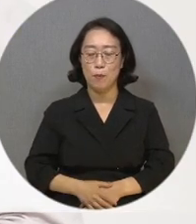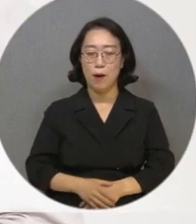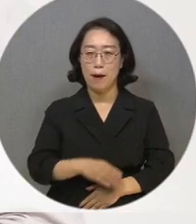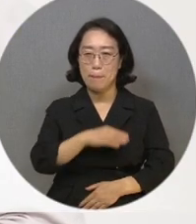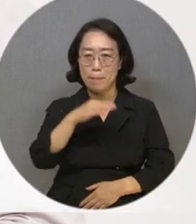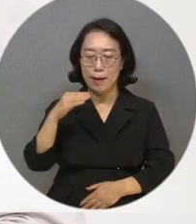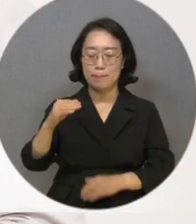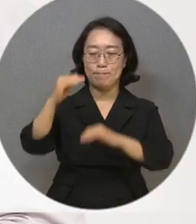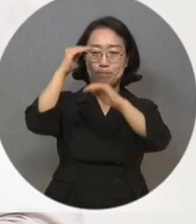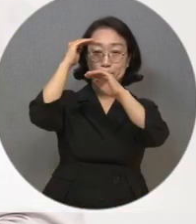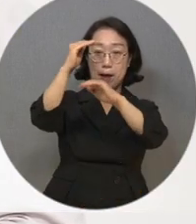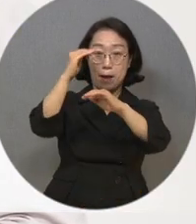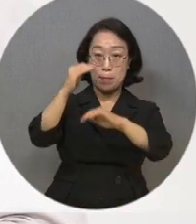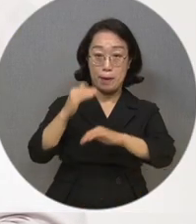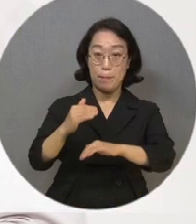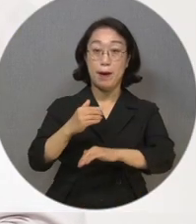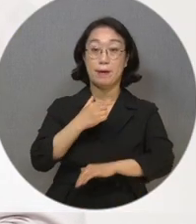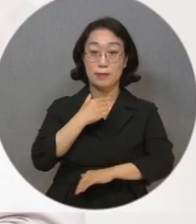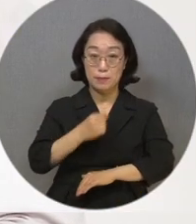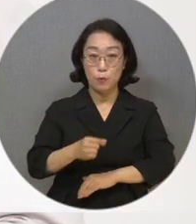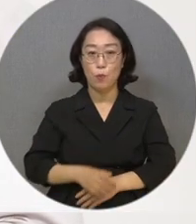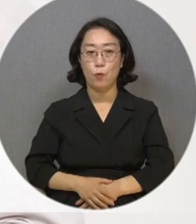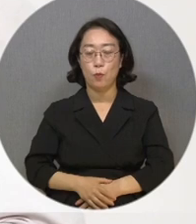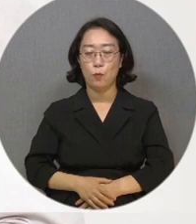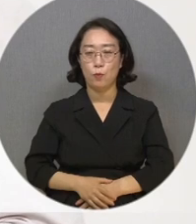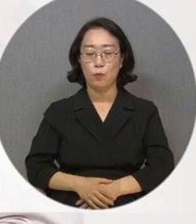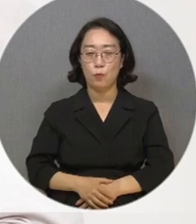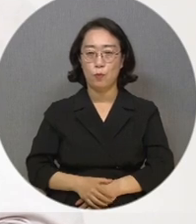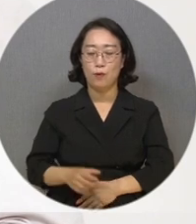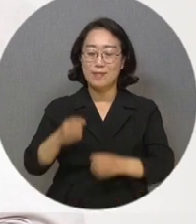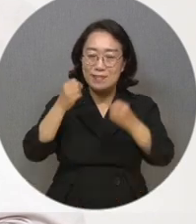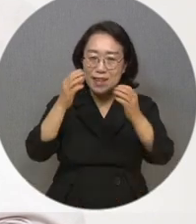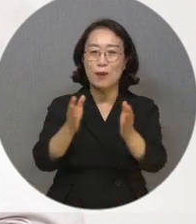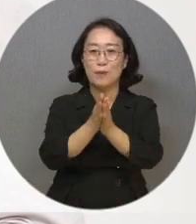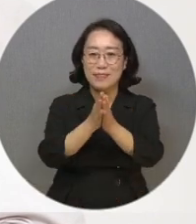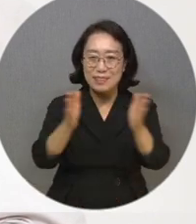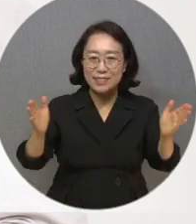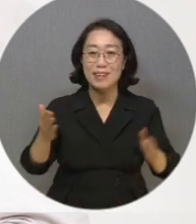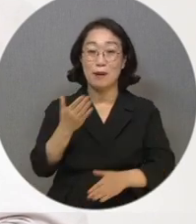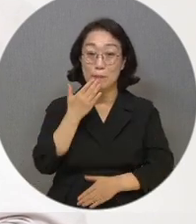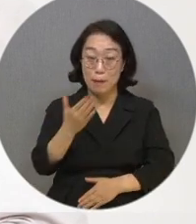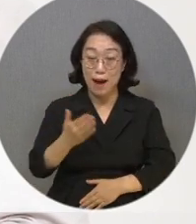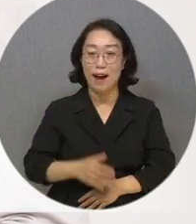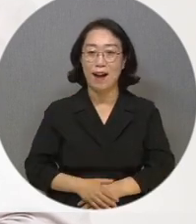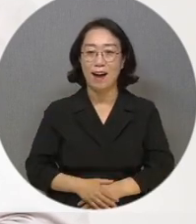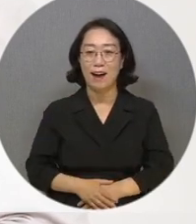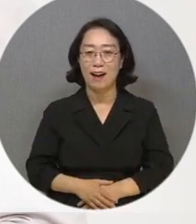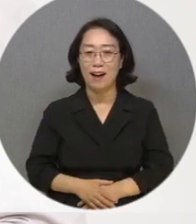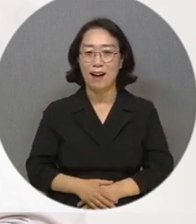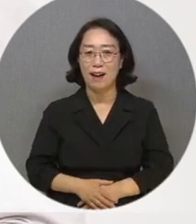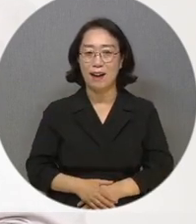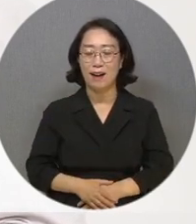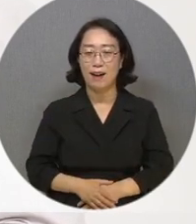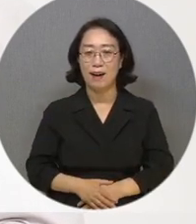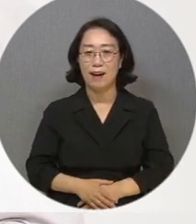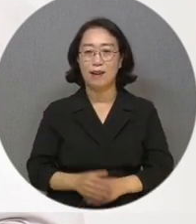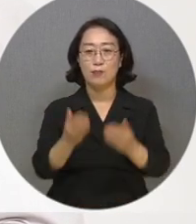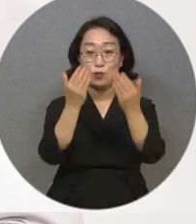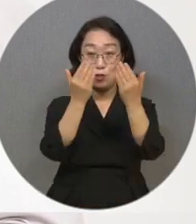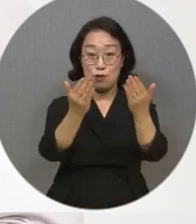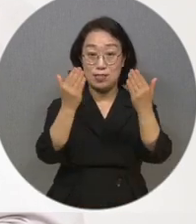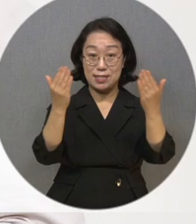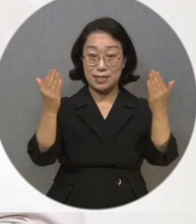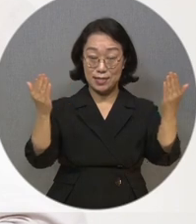정리하고 싶은 마음도 있고 또 그래야 또 새로운 출발도 할 수 있을 것 같아서 그